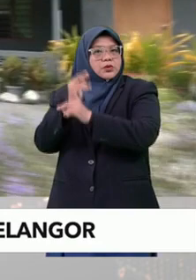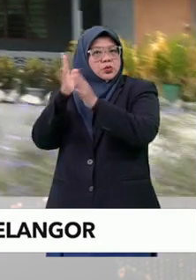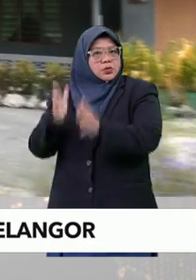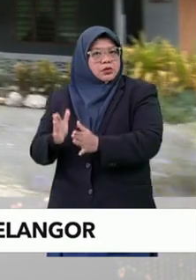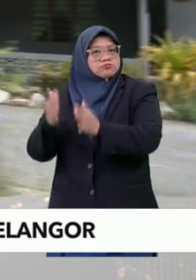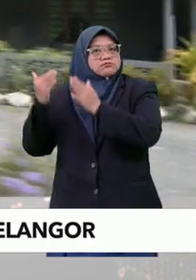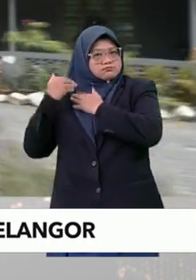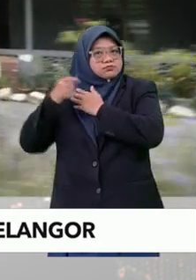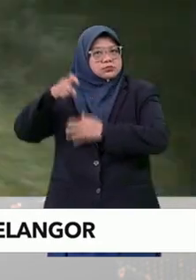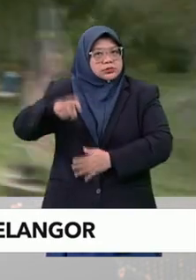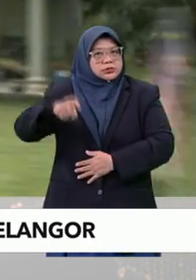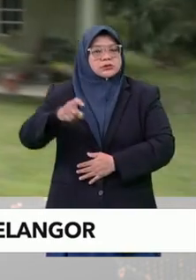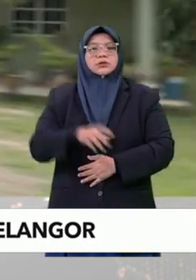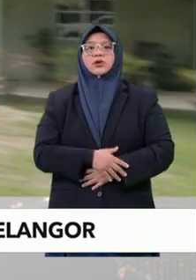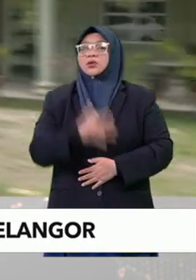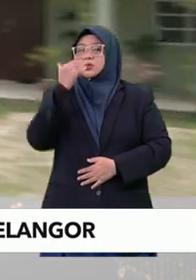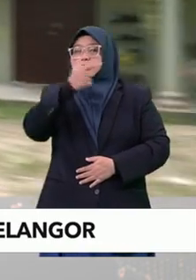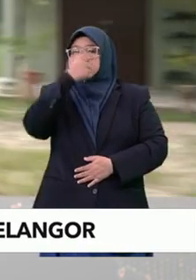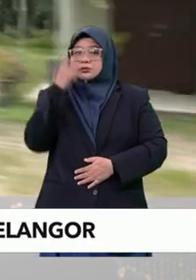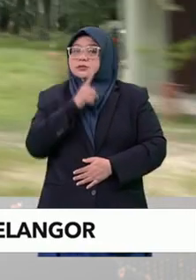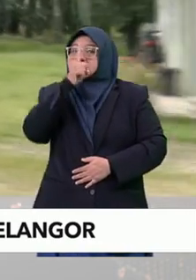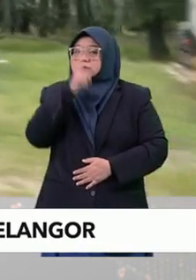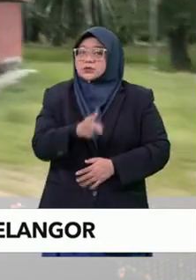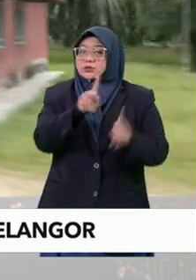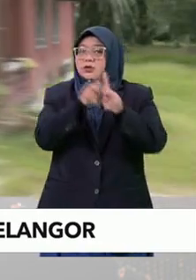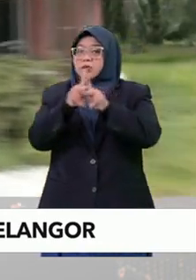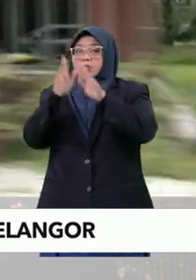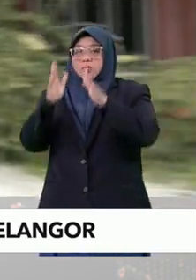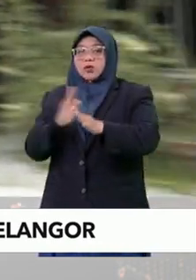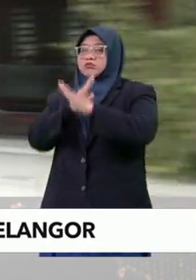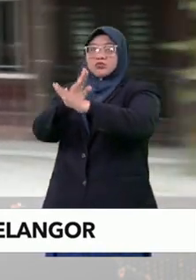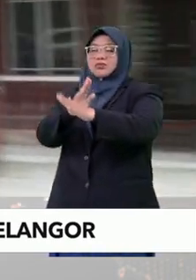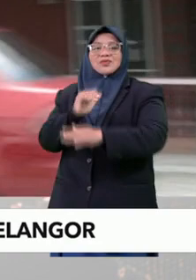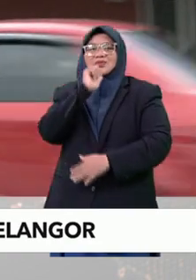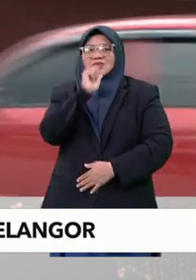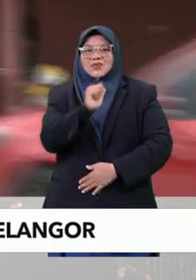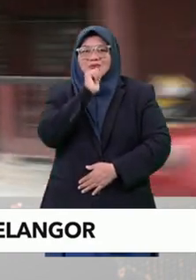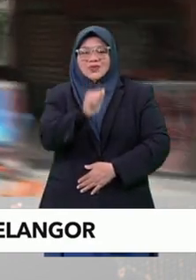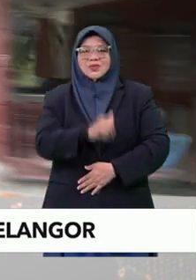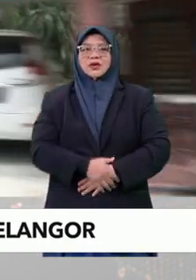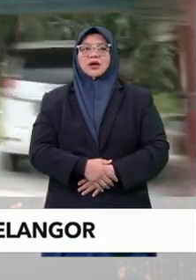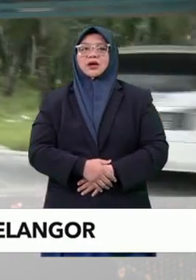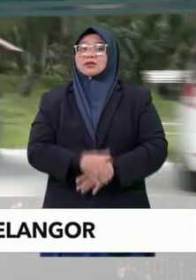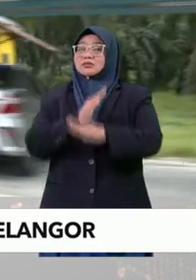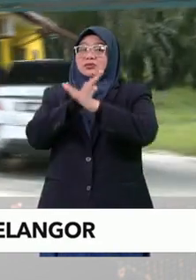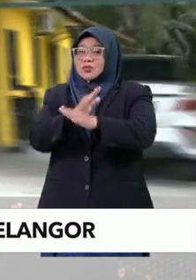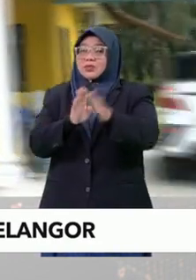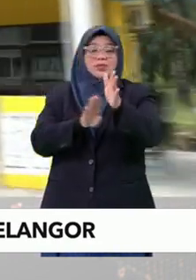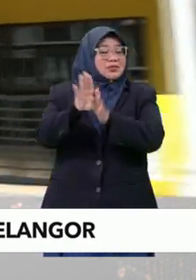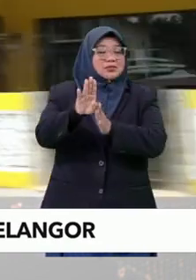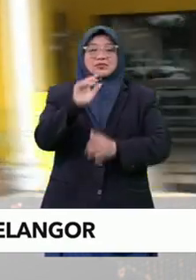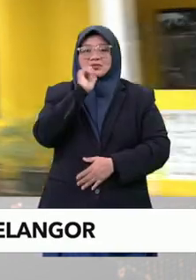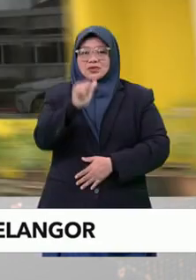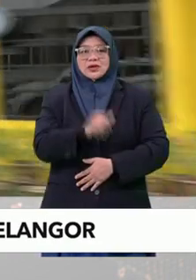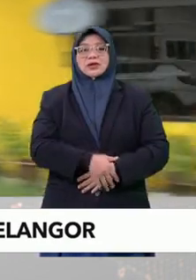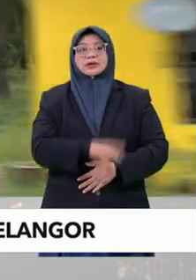alborai berkenaan karena bagi mereka sebenarnya mereka bukanlah menolak Ini kata penduduk mereka tidak menolak pembangunan terutama di